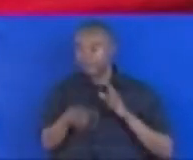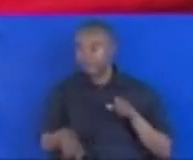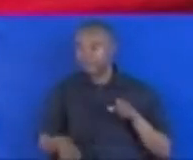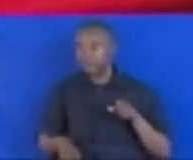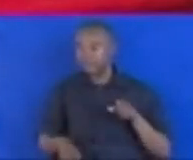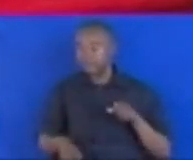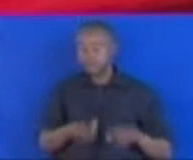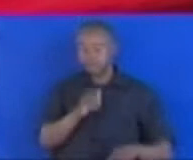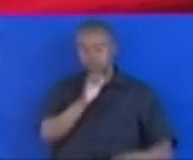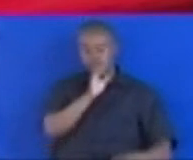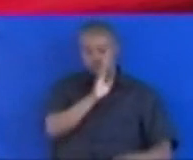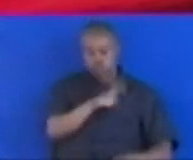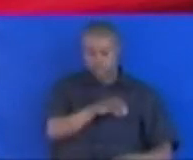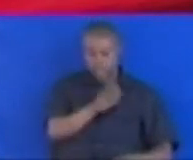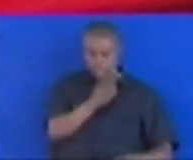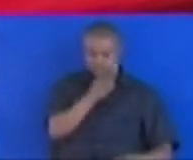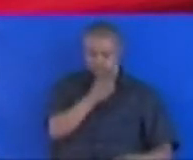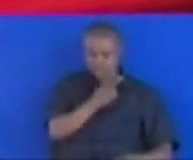wa